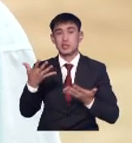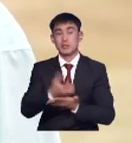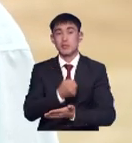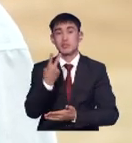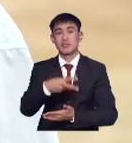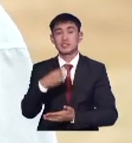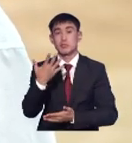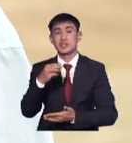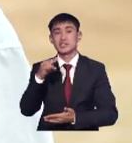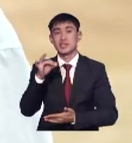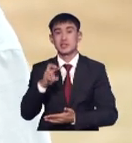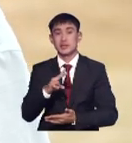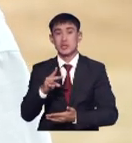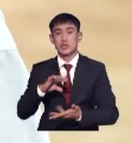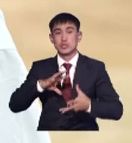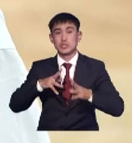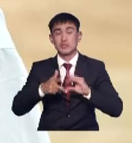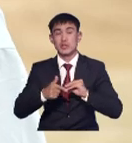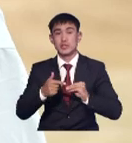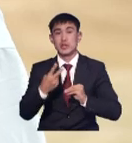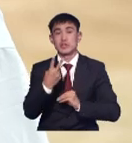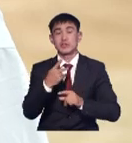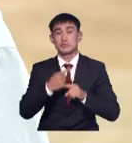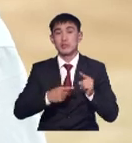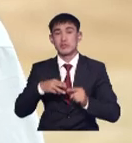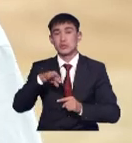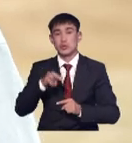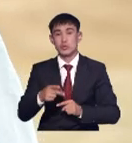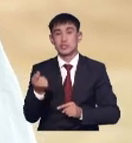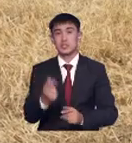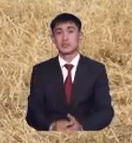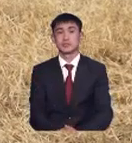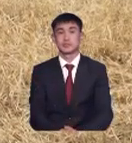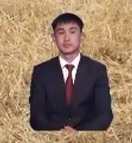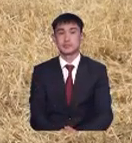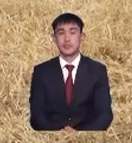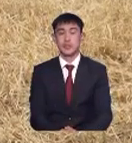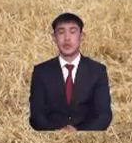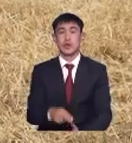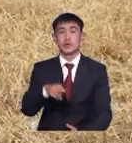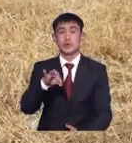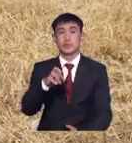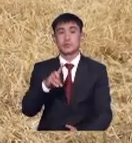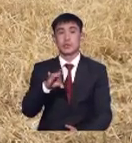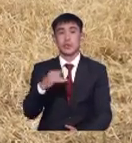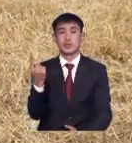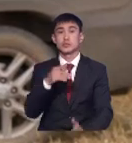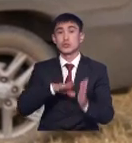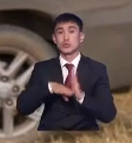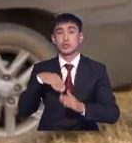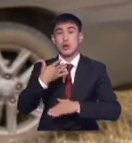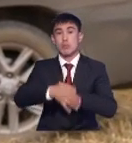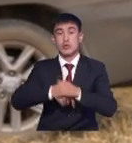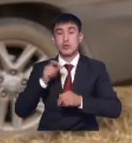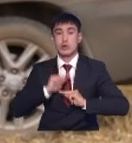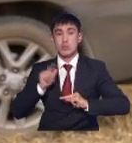по 25 центнеров, что составляет около 2,5 тонн зерна. Турлубек Смайлханов – один из лучших комбайнеров Сарканского